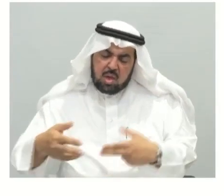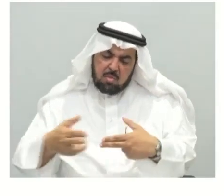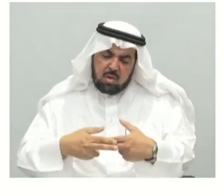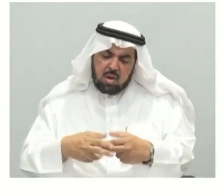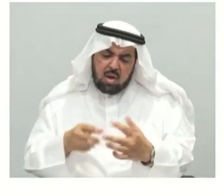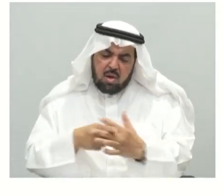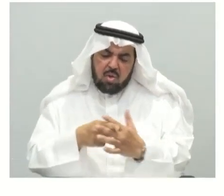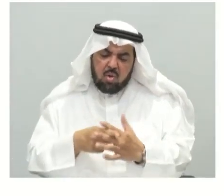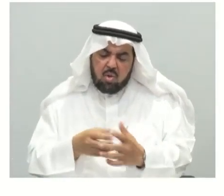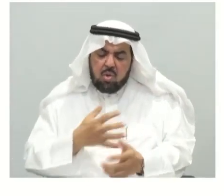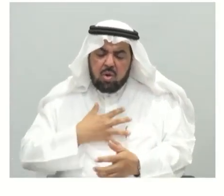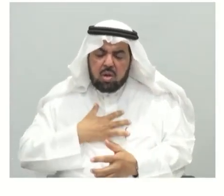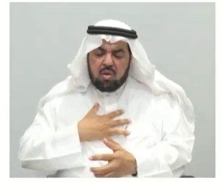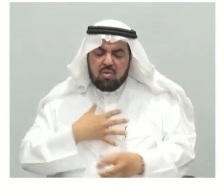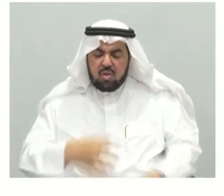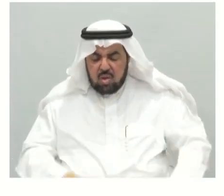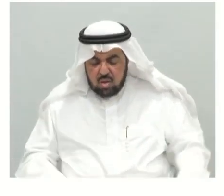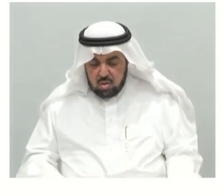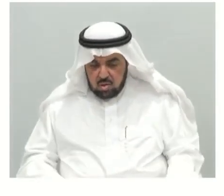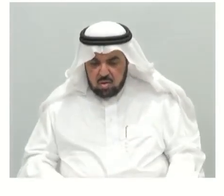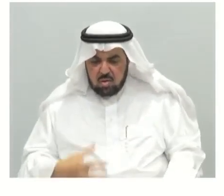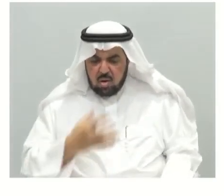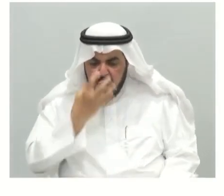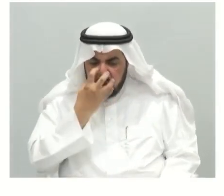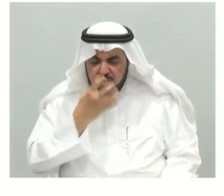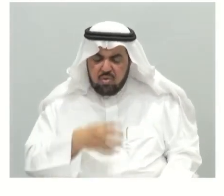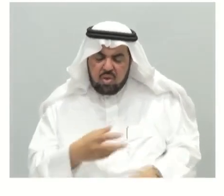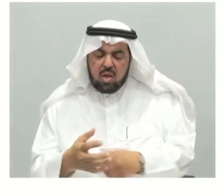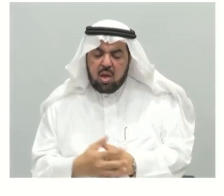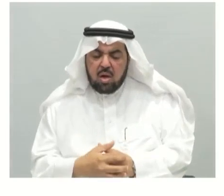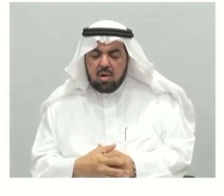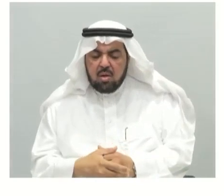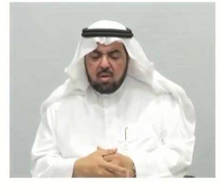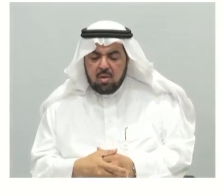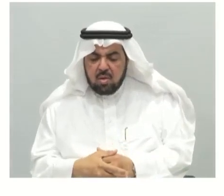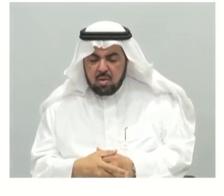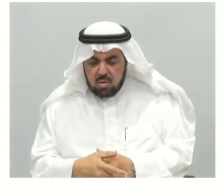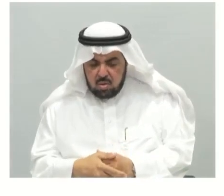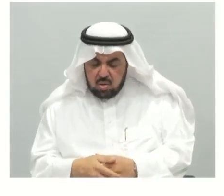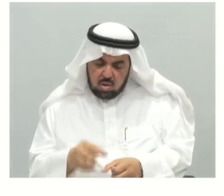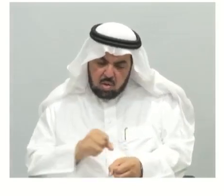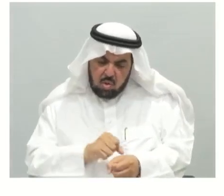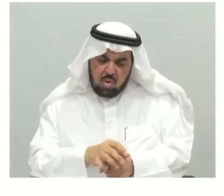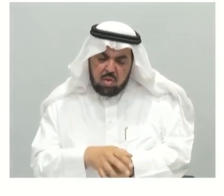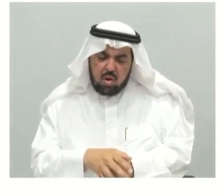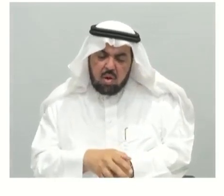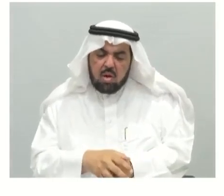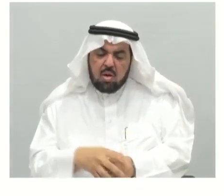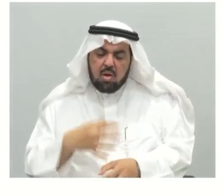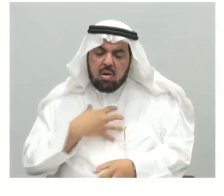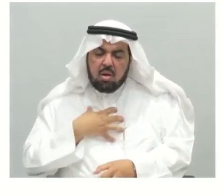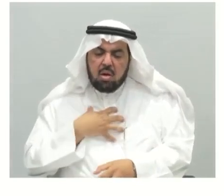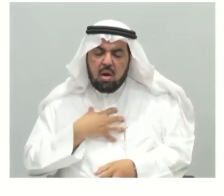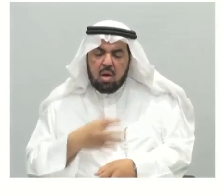الثغور التنفسيه فعندما يتم اغلاق الثغور التنفسيه هذا يؤدي الى اختناق الحشره